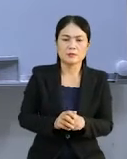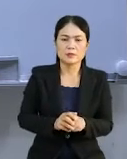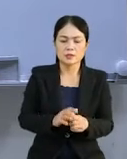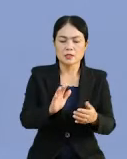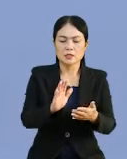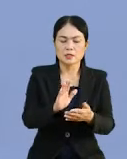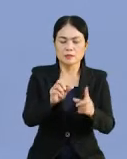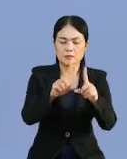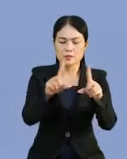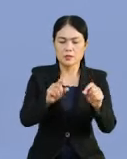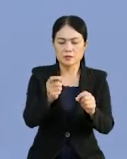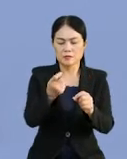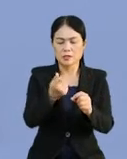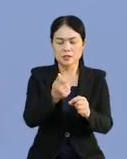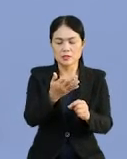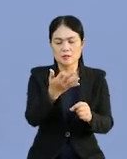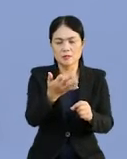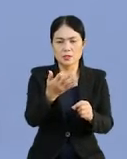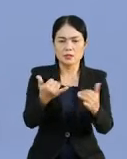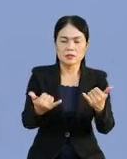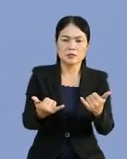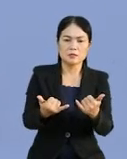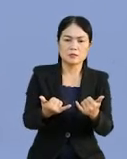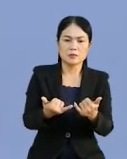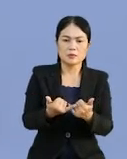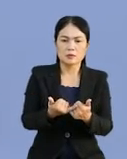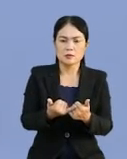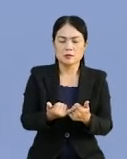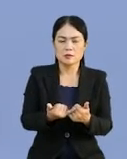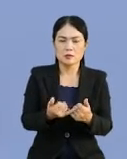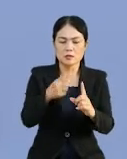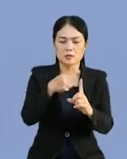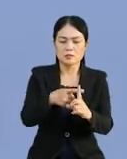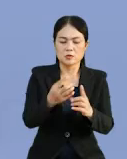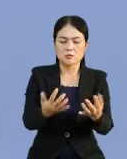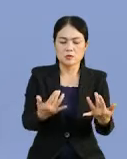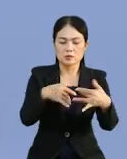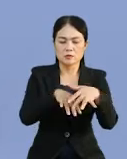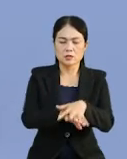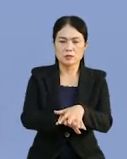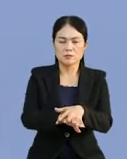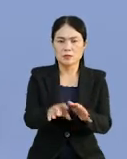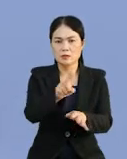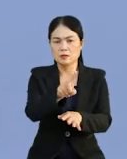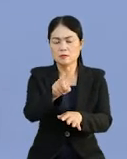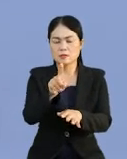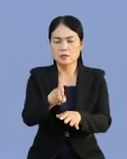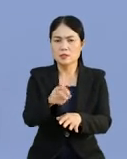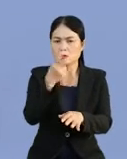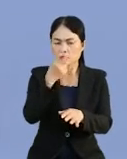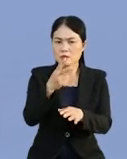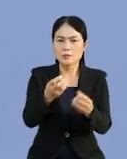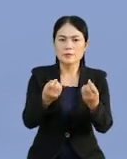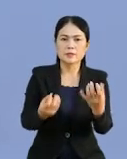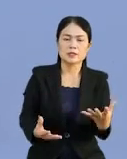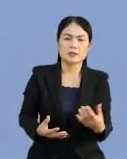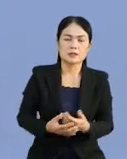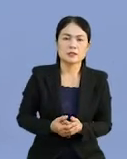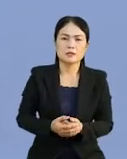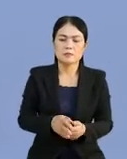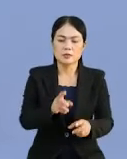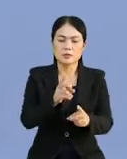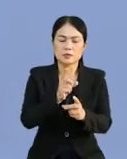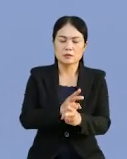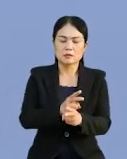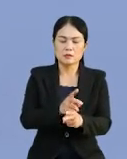cọ đạp prạ tèng prạm bầy ní từ bộ bình chỗ khí thả ta khơi còn màn nè cựu tục